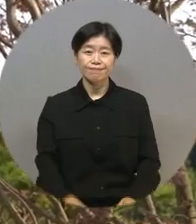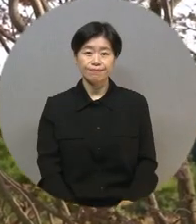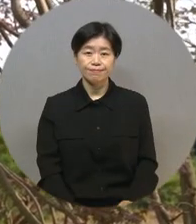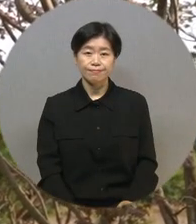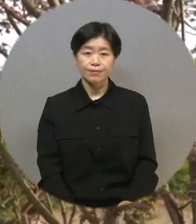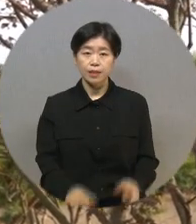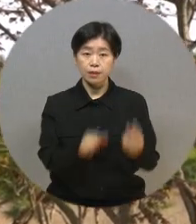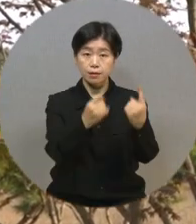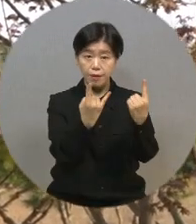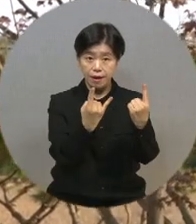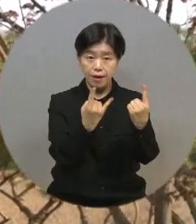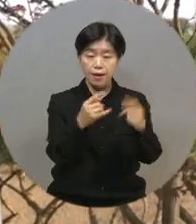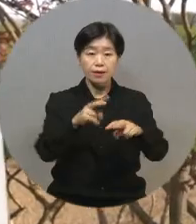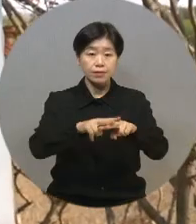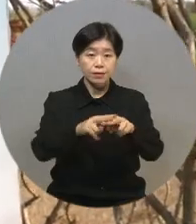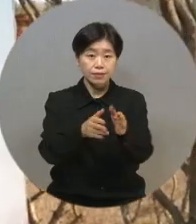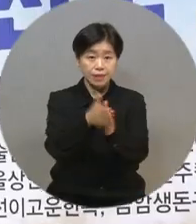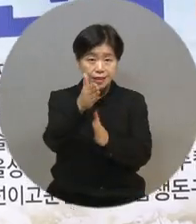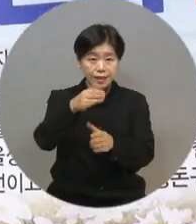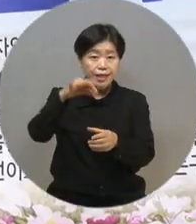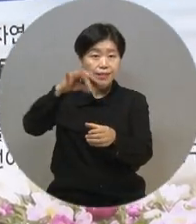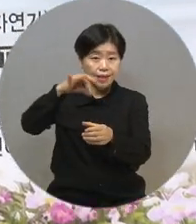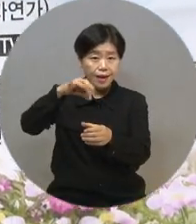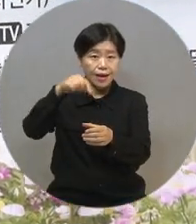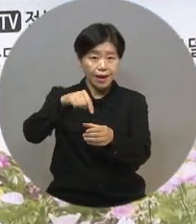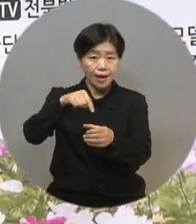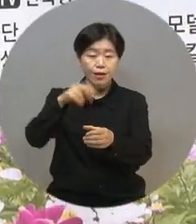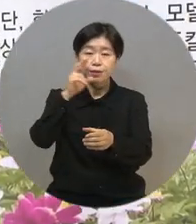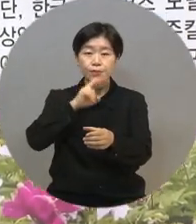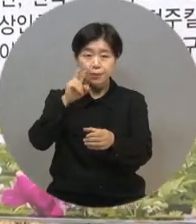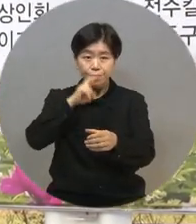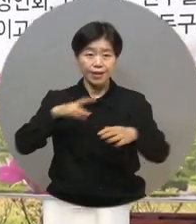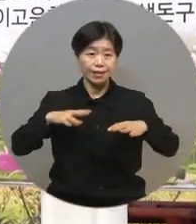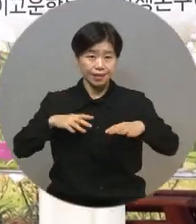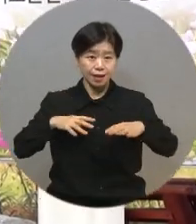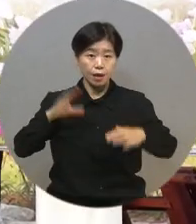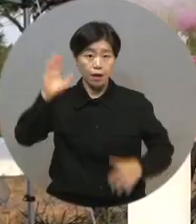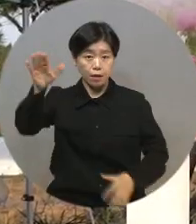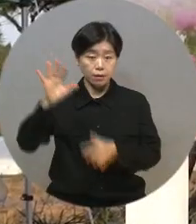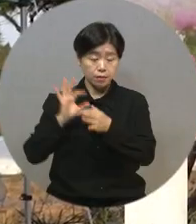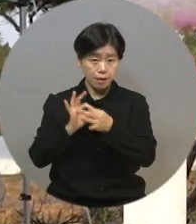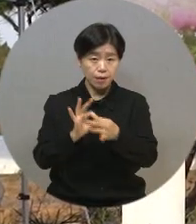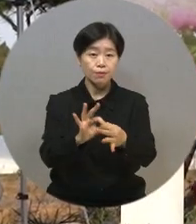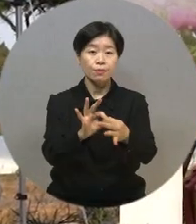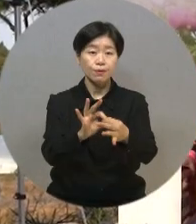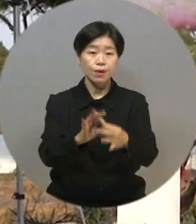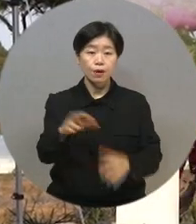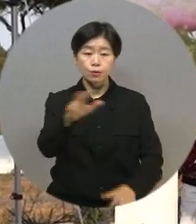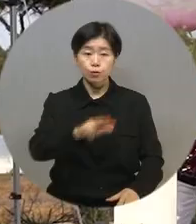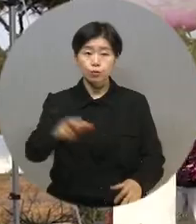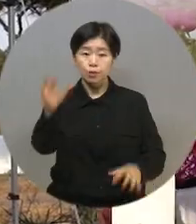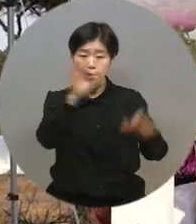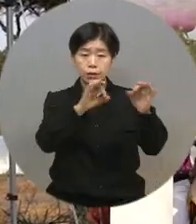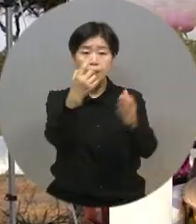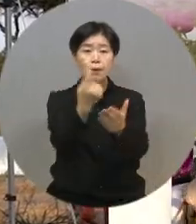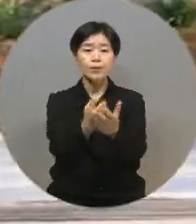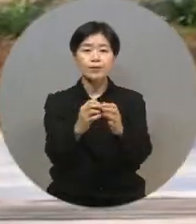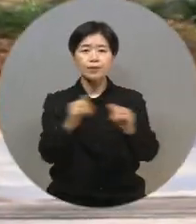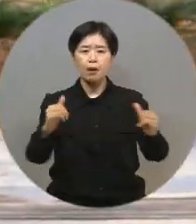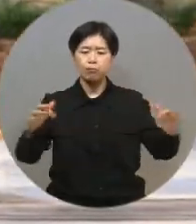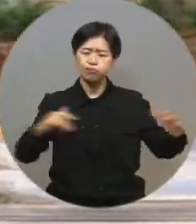제1회 정읍시 쌍화차 약초페스타 전국 노래자랑이 앞으로 계속되어 전국에서 찾아오는 행사로